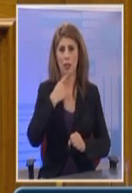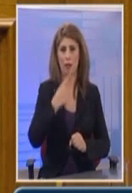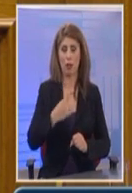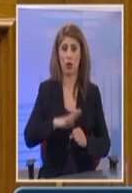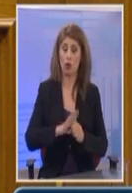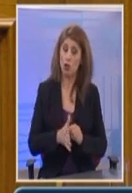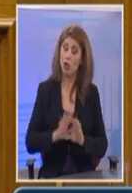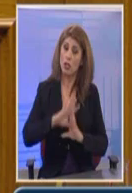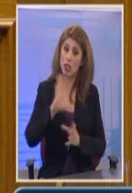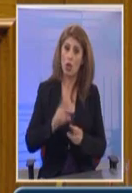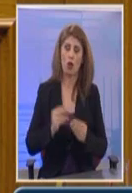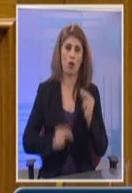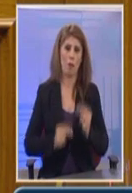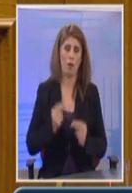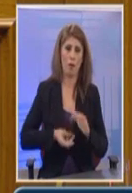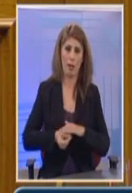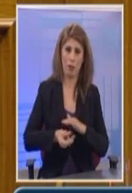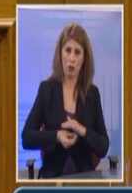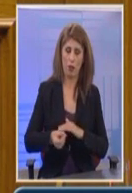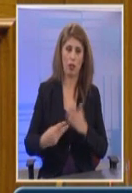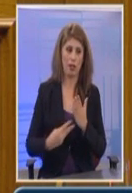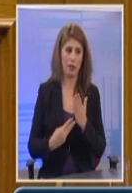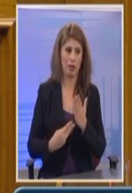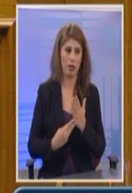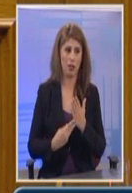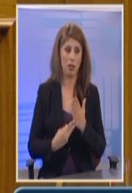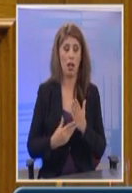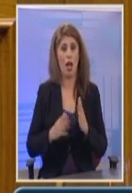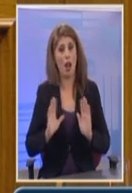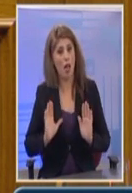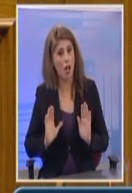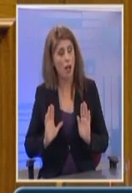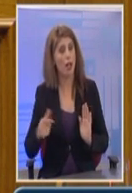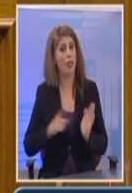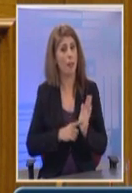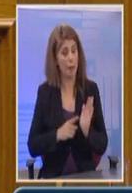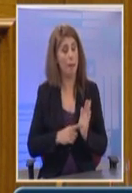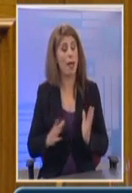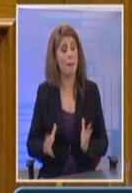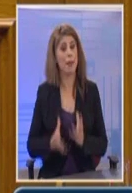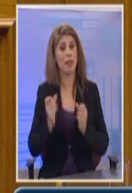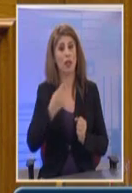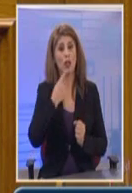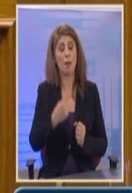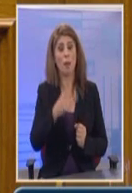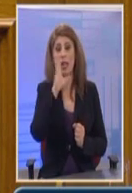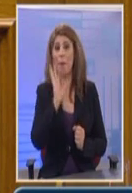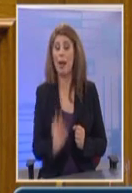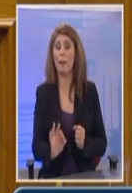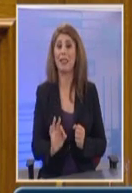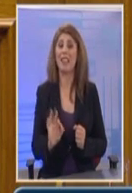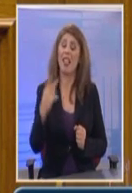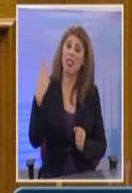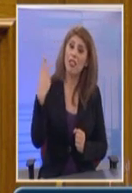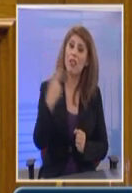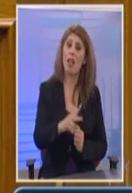συνολικό πρόβλημα της Συρίας και του προσφυγικού. Όμως, θα πρέπει επιτέλους να μιλήσουμε για τις πραγματικές δικές